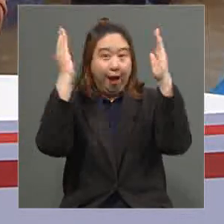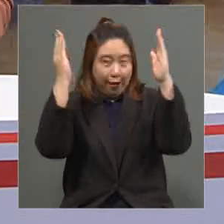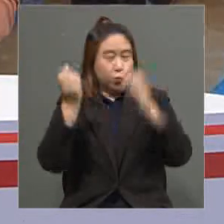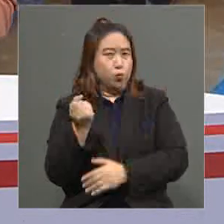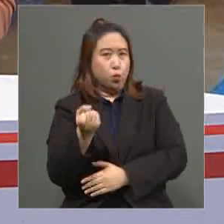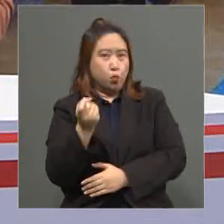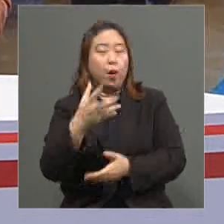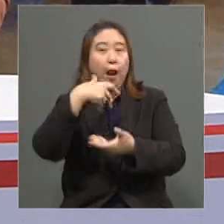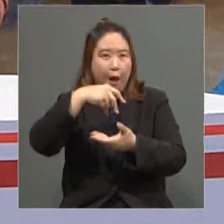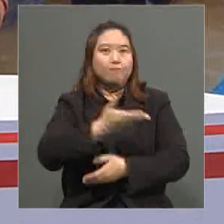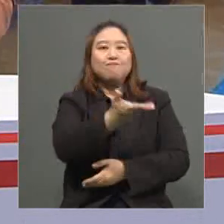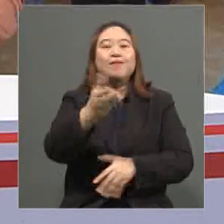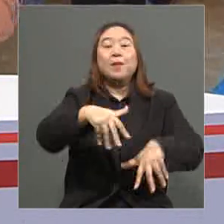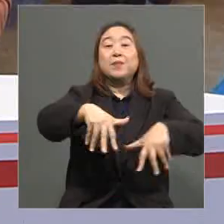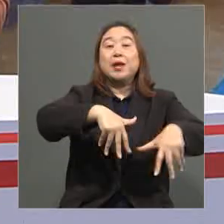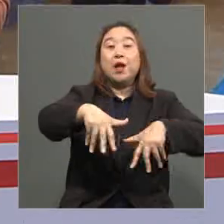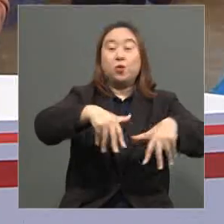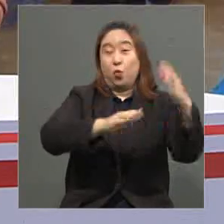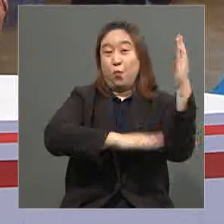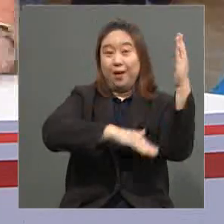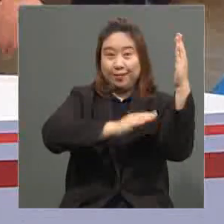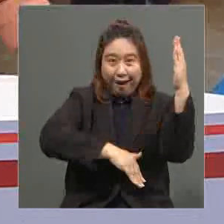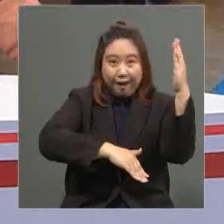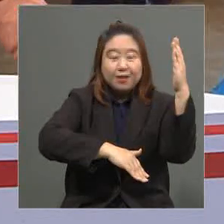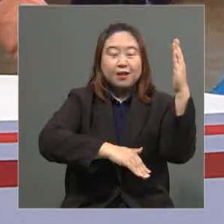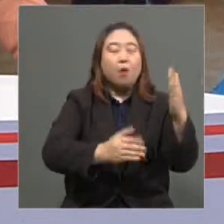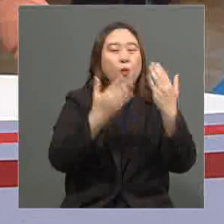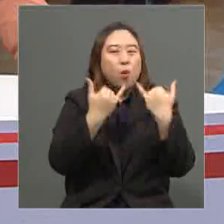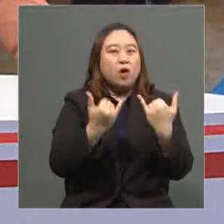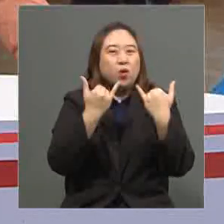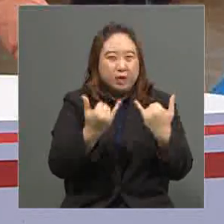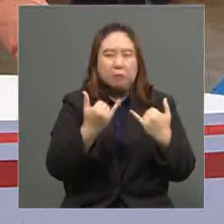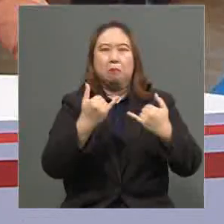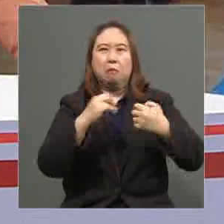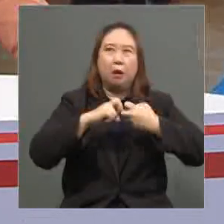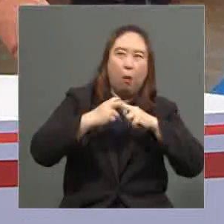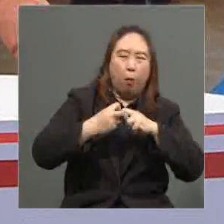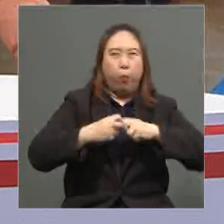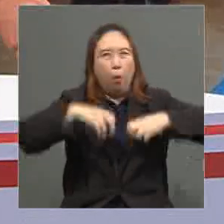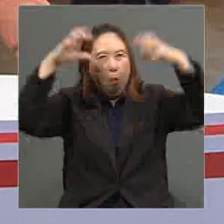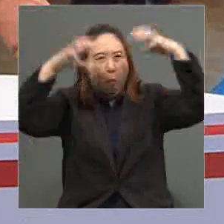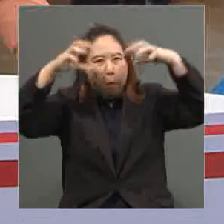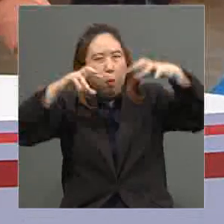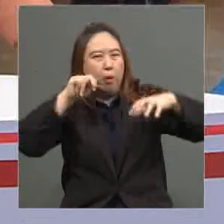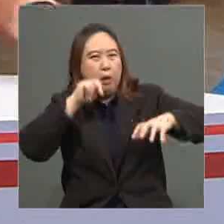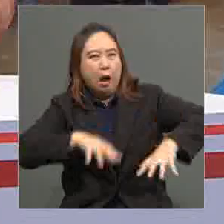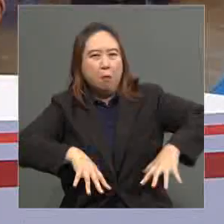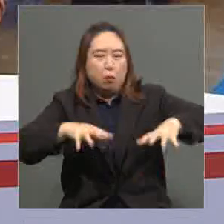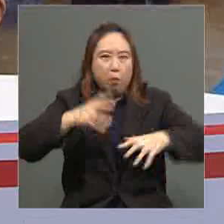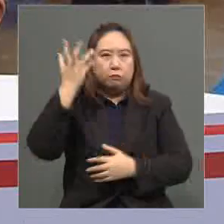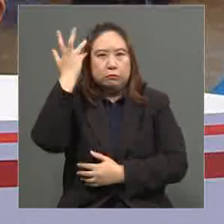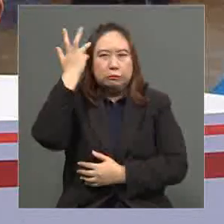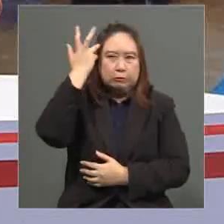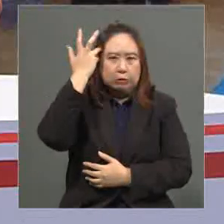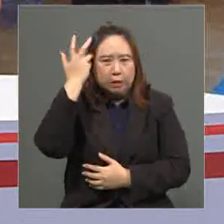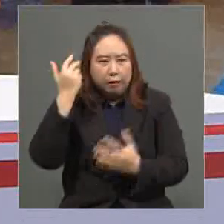ให้ข้อมูลกัพี่น้ประชาชนในพืนทพลักใ้เพรเข้าใจว่าตอนนี้ทุคนพอเจอกับสถานการณอยู่วิตกกงวลแล้วกไม